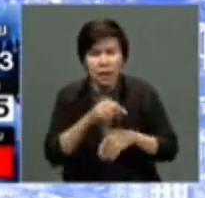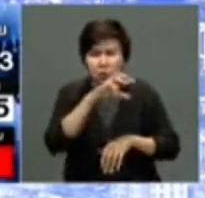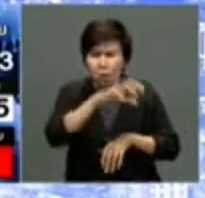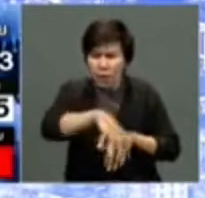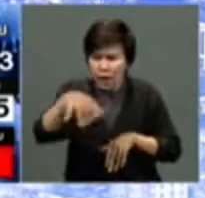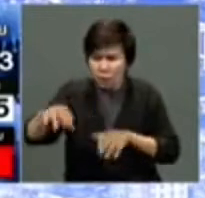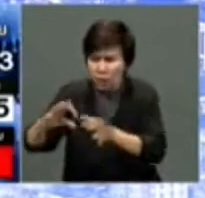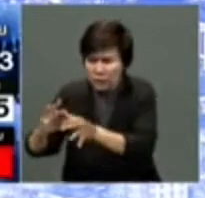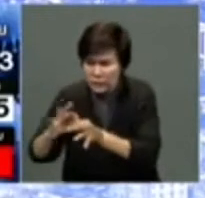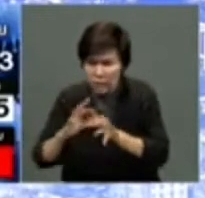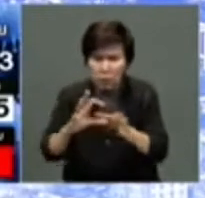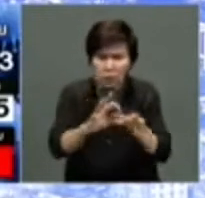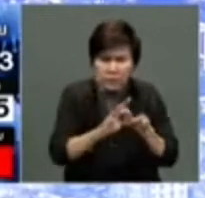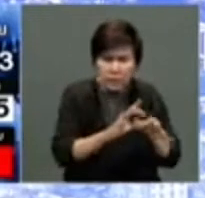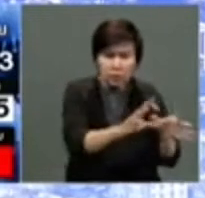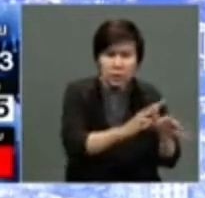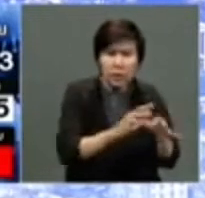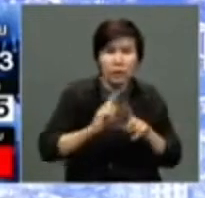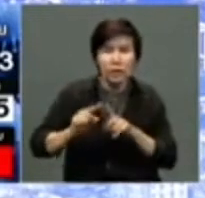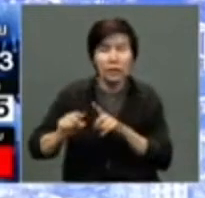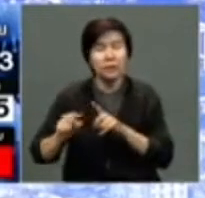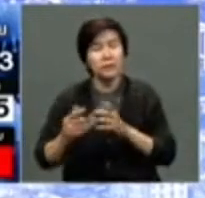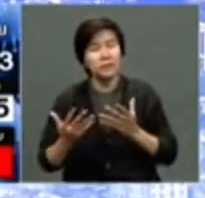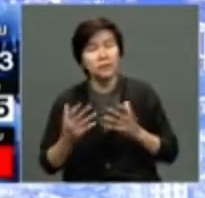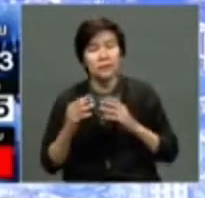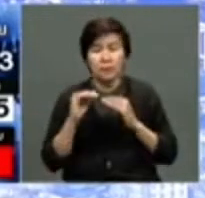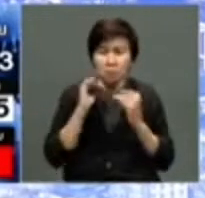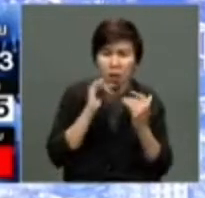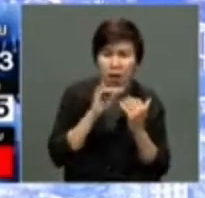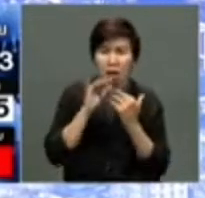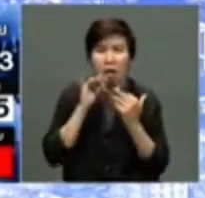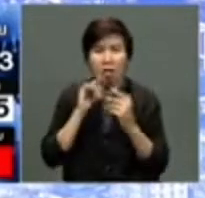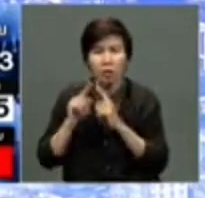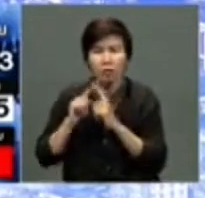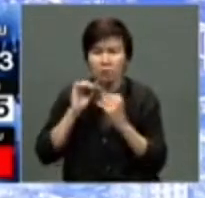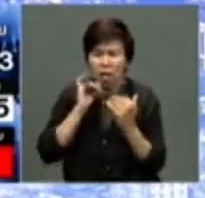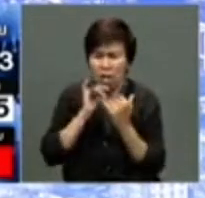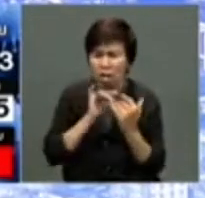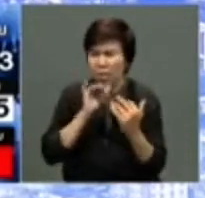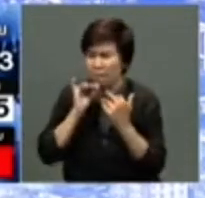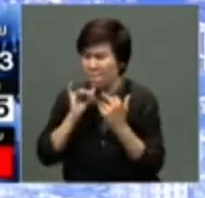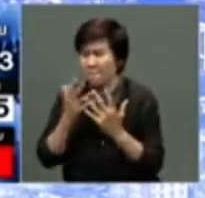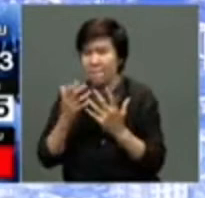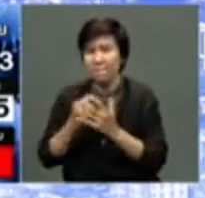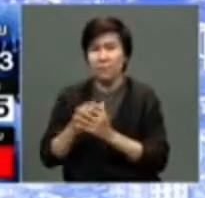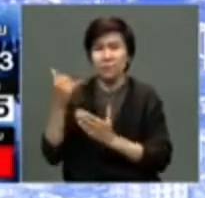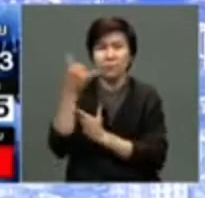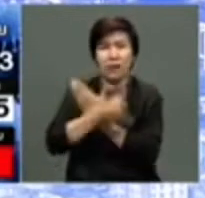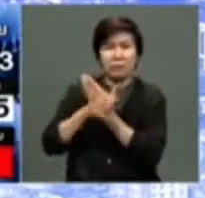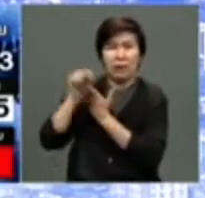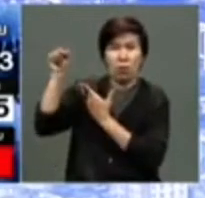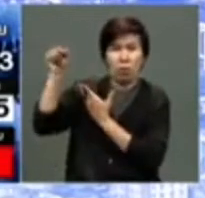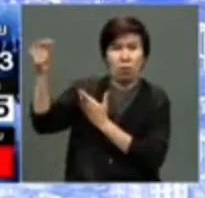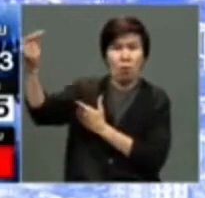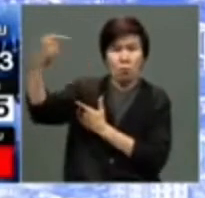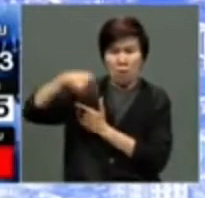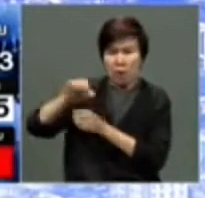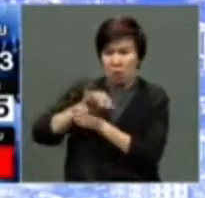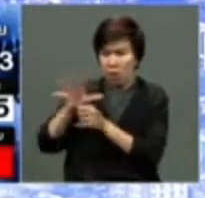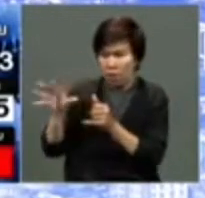ให้เข้ามาเพราะว่าตอนแรกเชื้อโรคนี่มาจากต่างประเทศทั้งนั้นเลยใช่ไหมฮะจำได้ไหมฮะช่วงแรกต้องไปนั่งเฝ้าสนาม